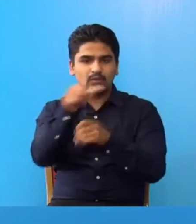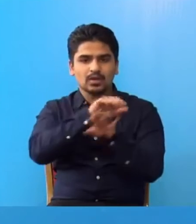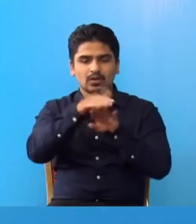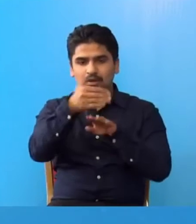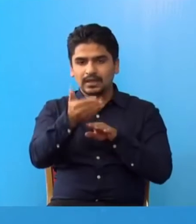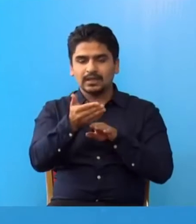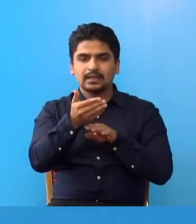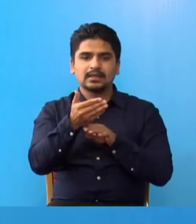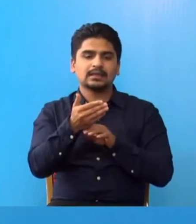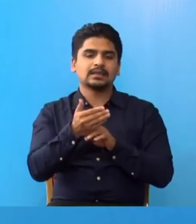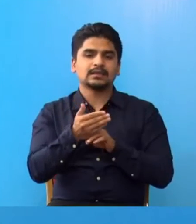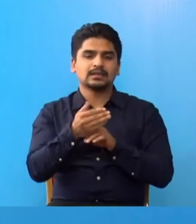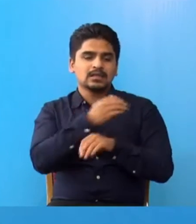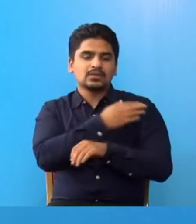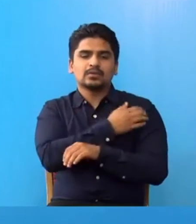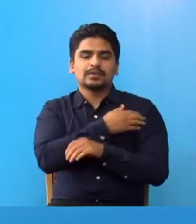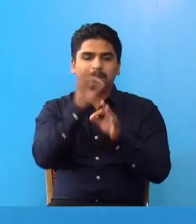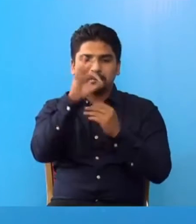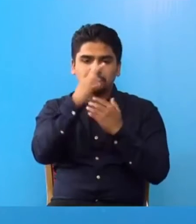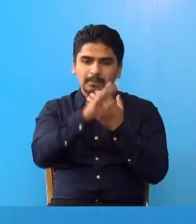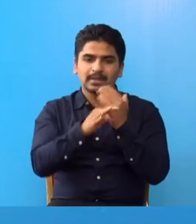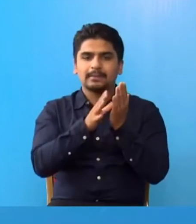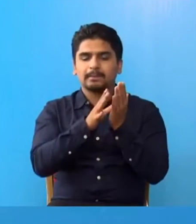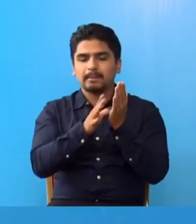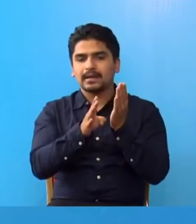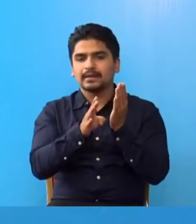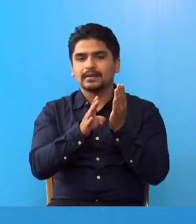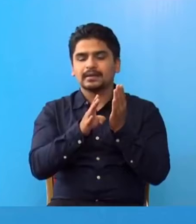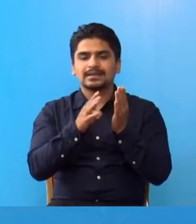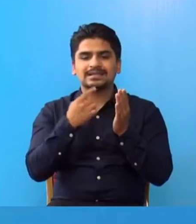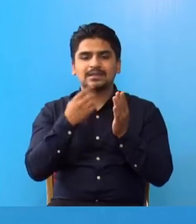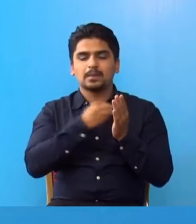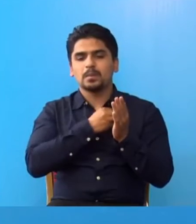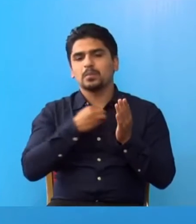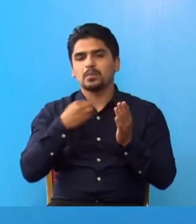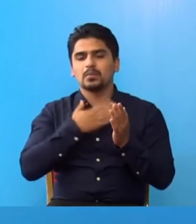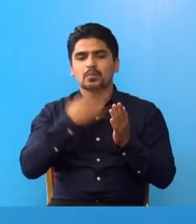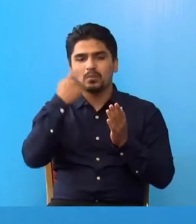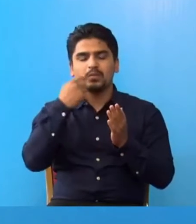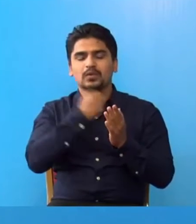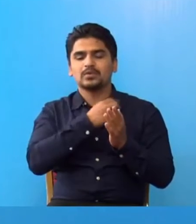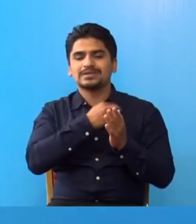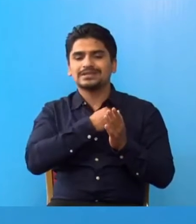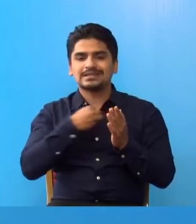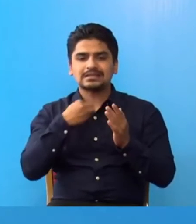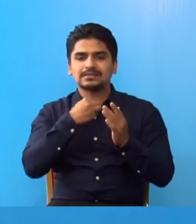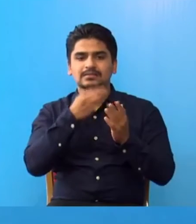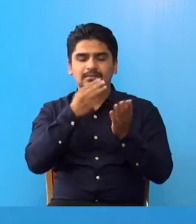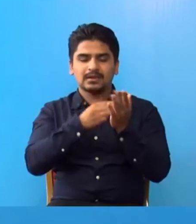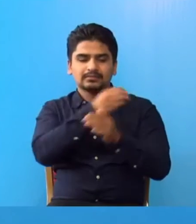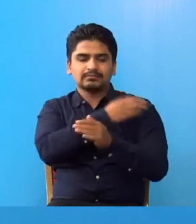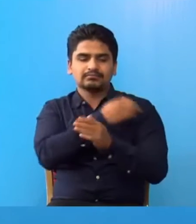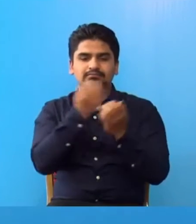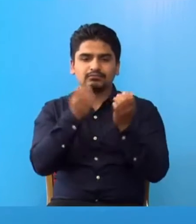मिल्या को पSpता गूंसिलिंग न